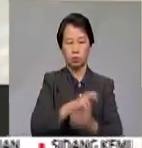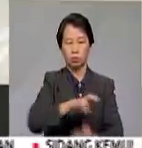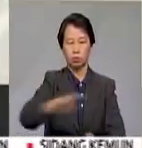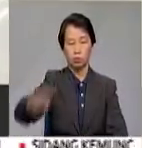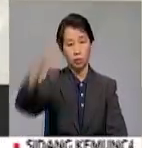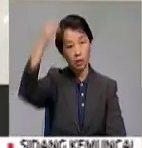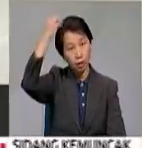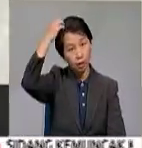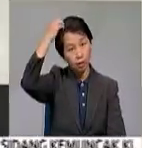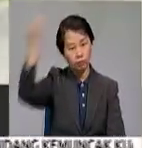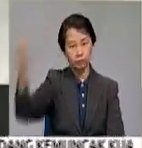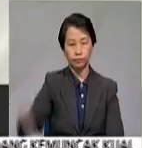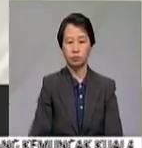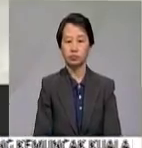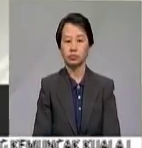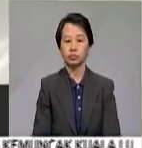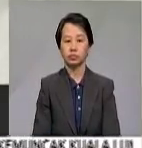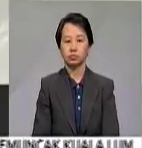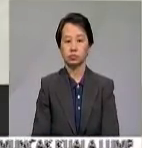jelajah.